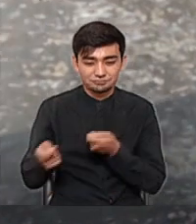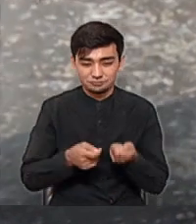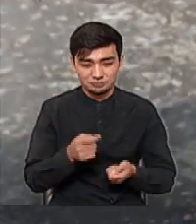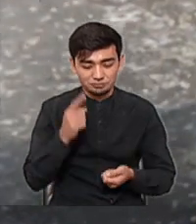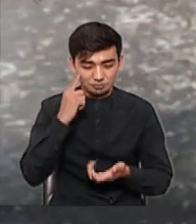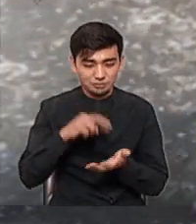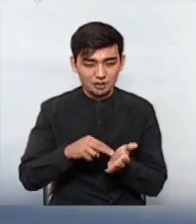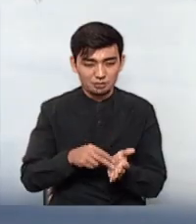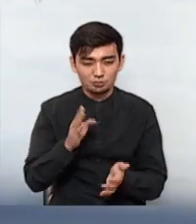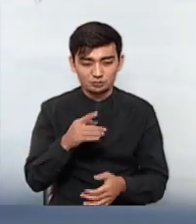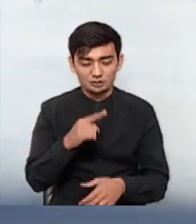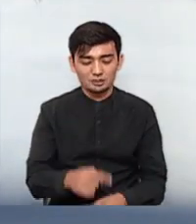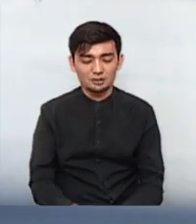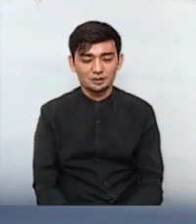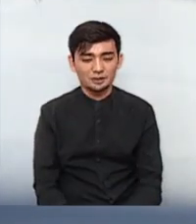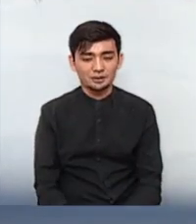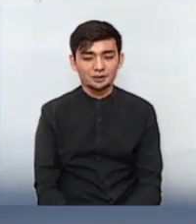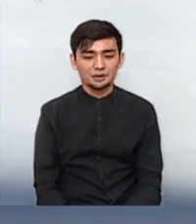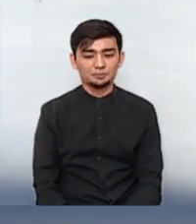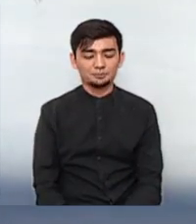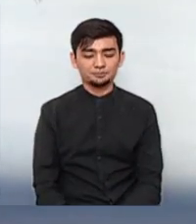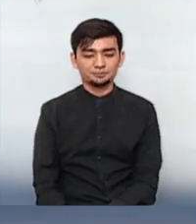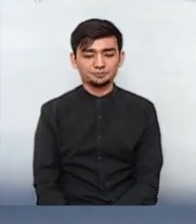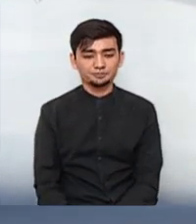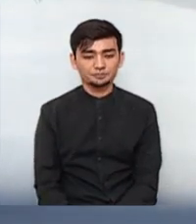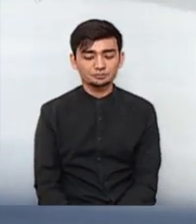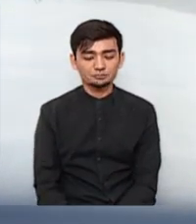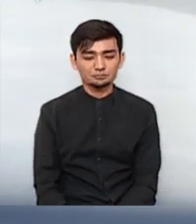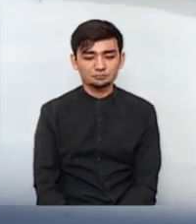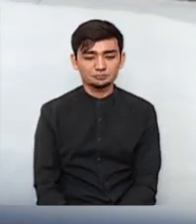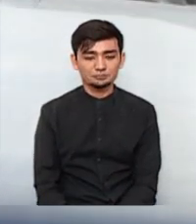қарастырамыз дейді. Жұлдыз Леуха, Нұрбек Шайден, Информбюро, Атырау облысынан.